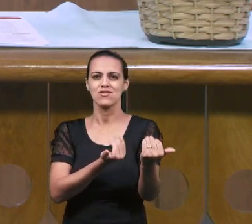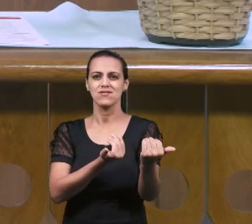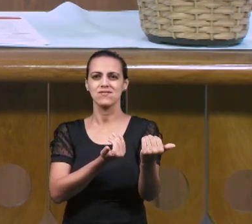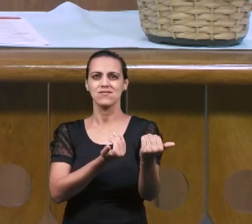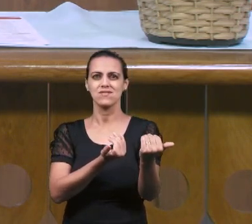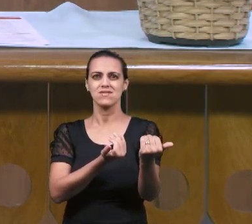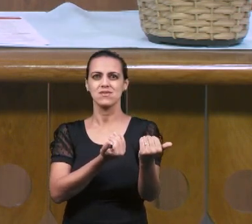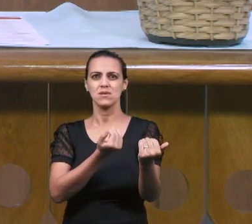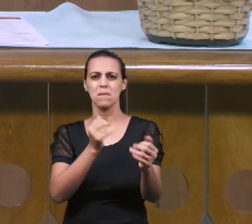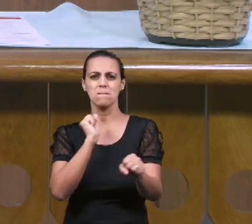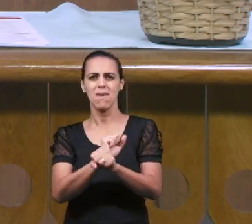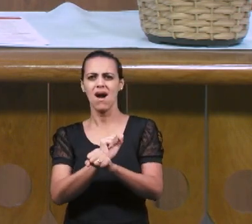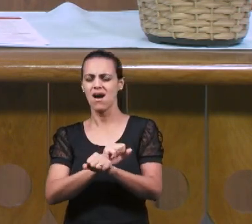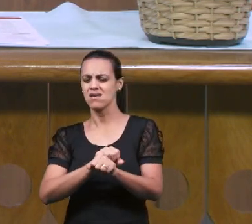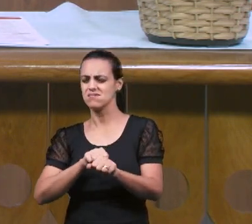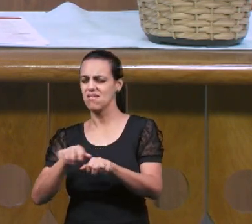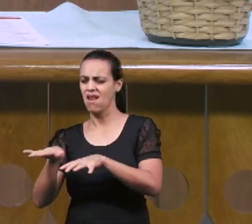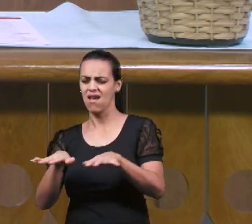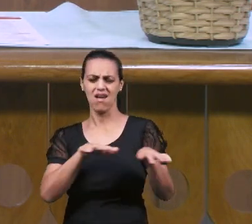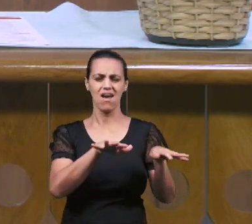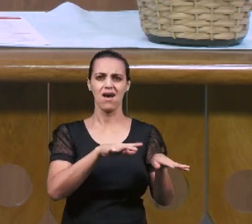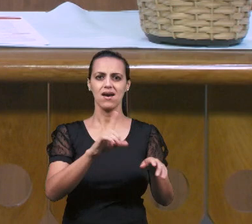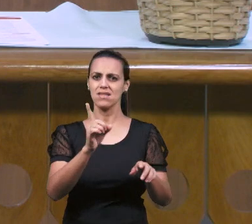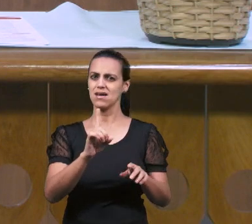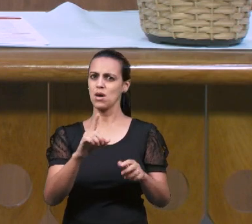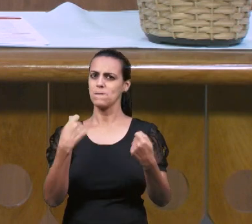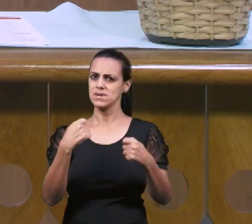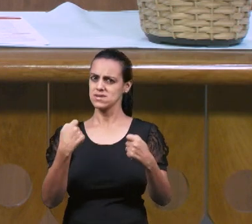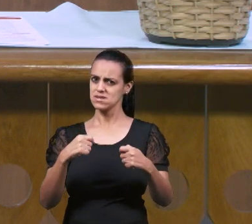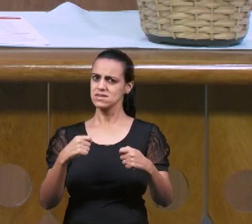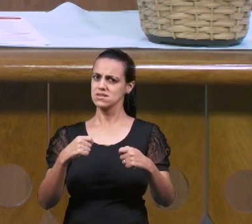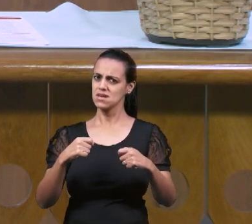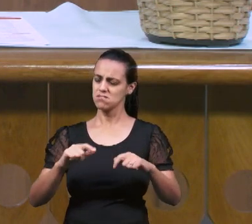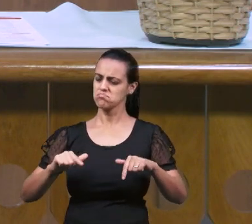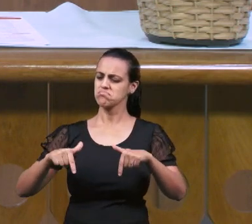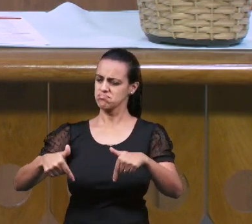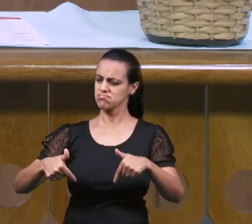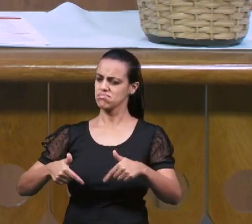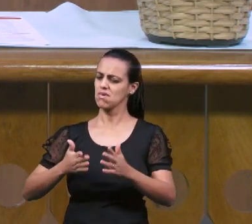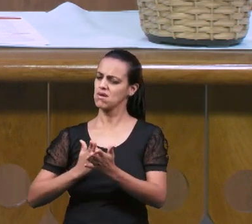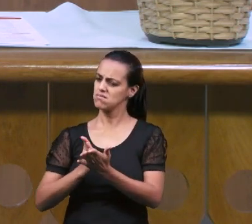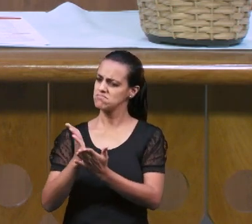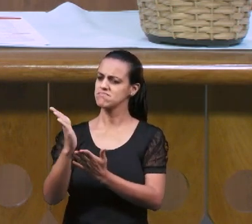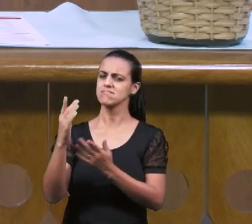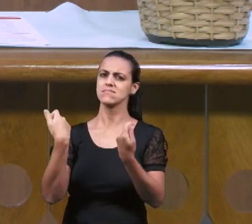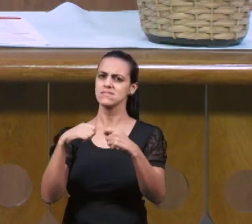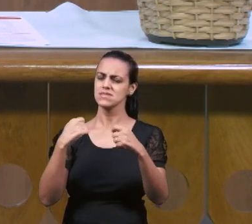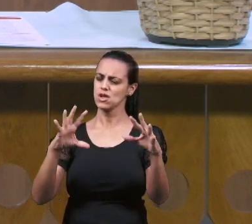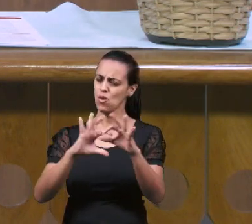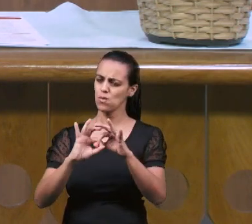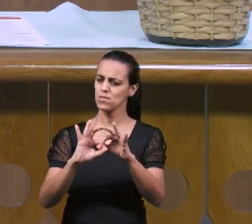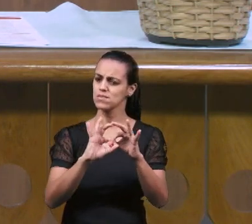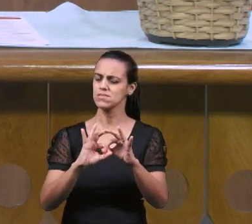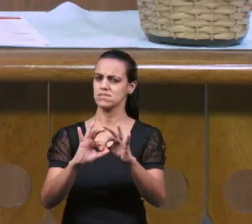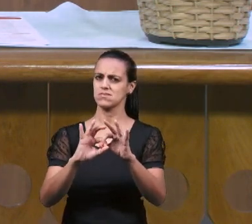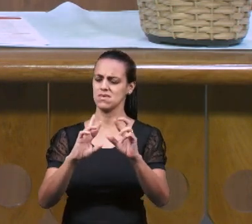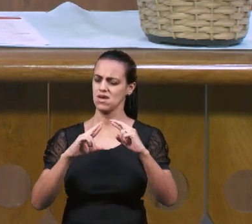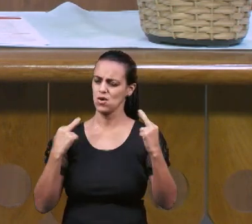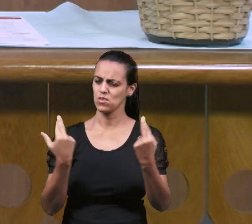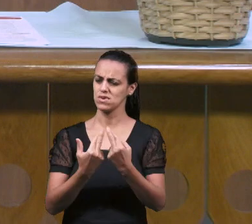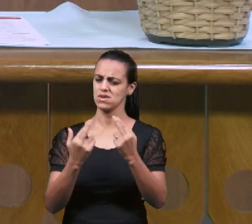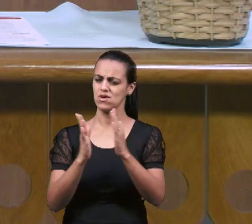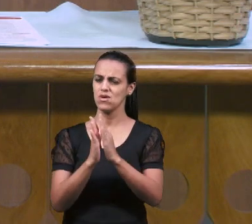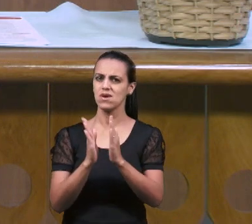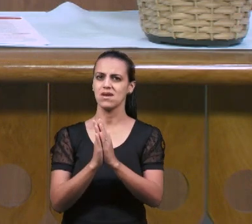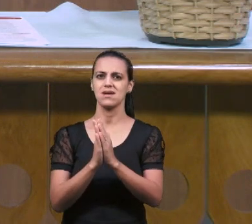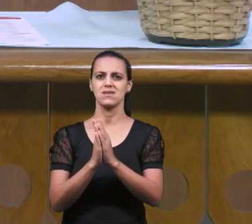Ils vont se mouvementer. Il a besoin de se réunir, mais principalement de témoigner,